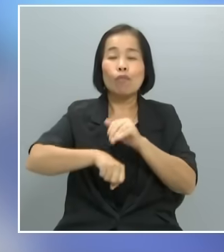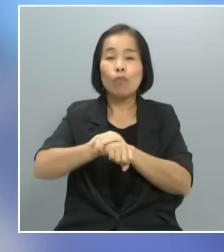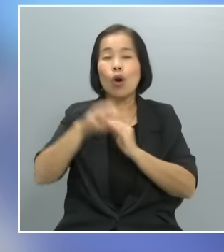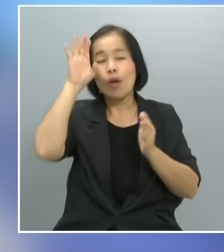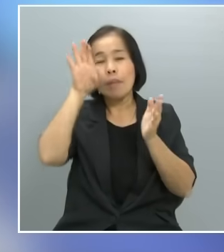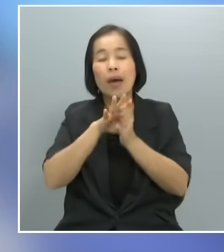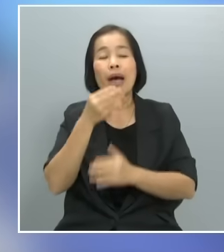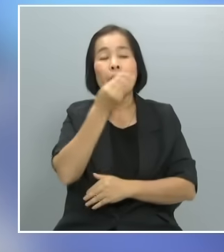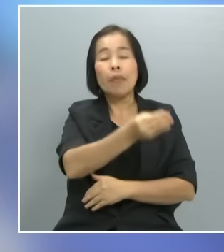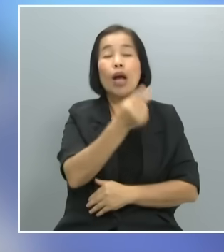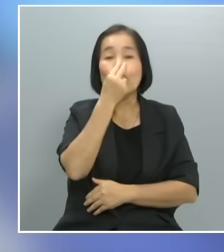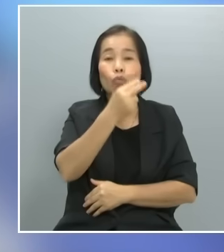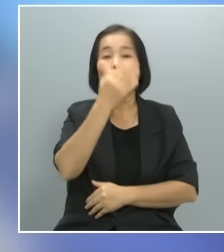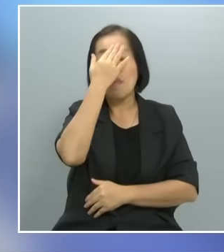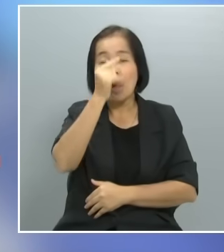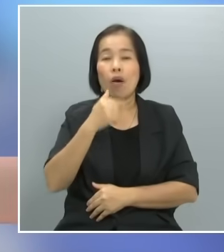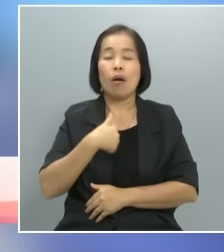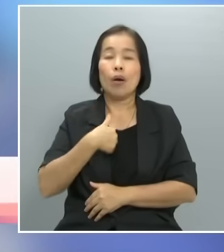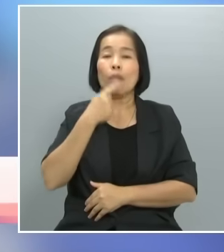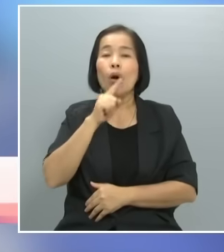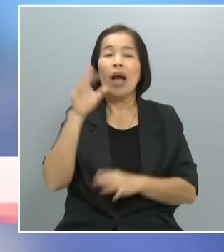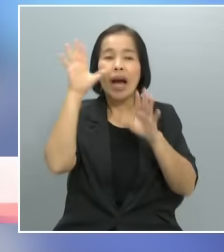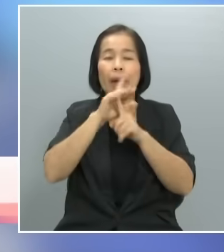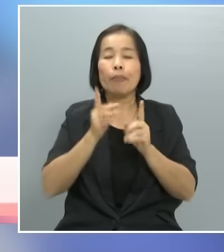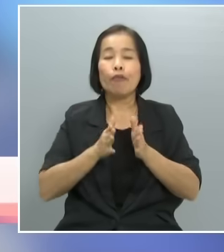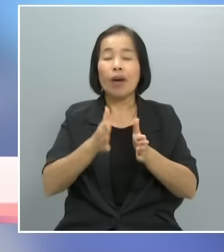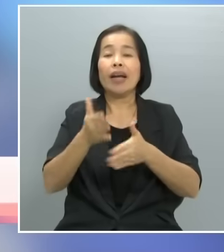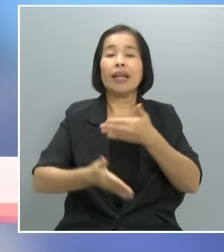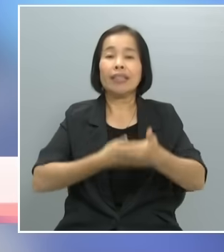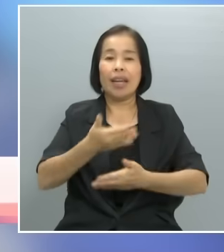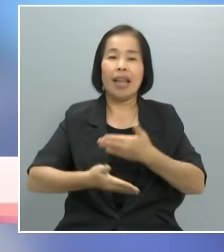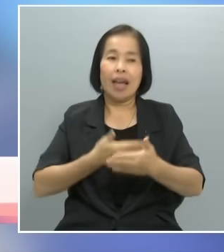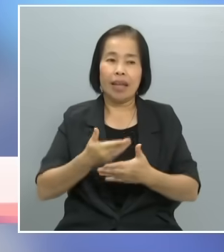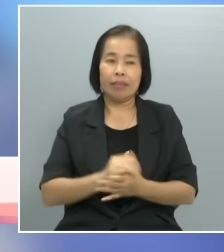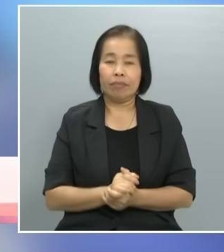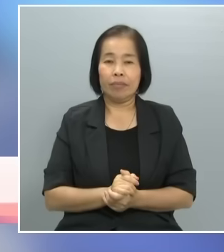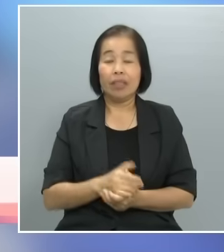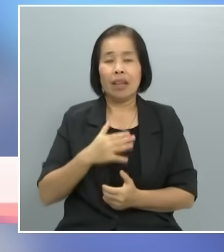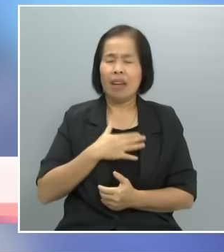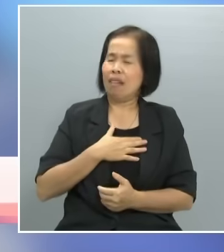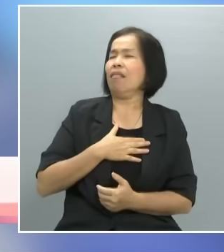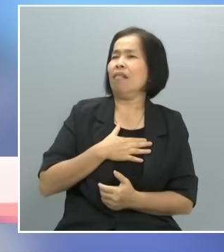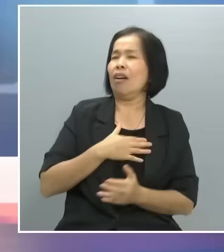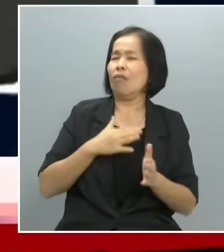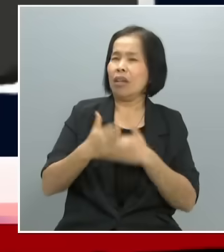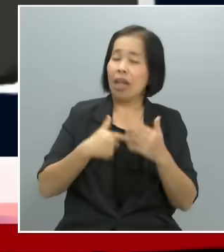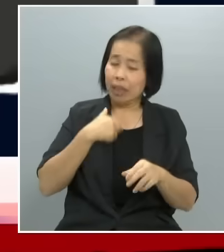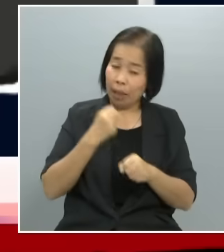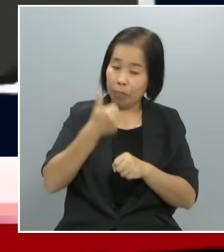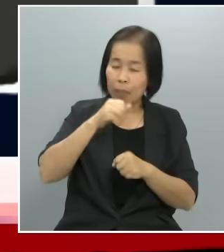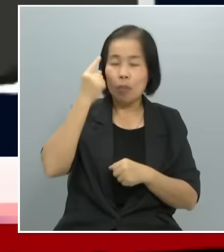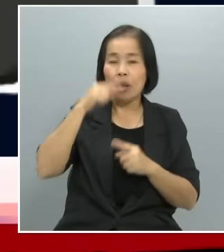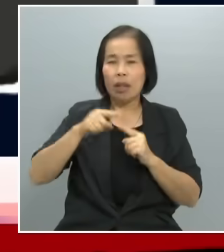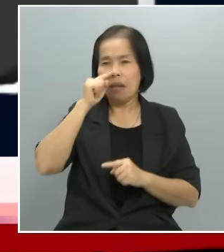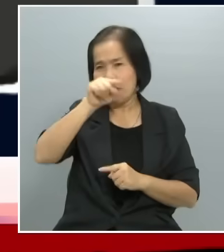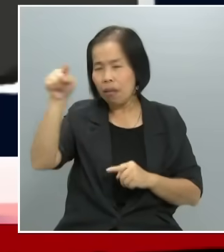กับลูกค้าดูโค้ชพี่เล็กบอกว่ามันเป็นการตลาดตนเองไม่รู้เหมือนกันว่าทำได้หรือไม่แต่ว่าเห็นหลายเ